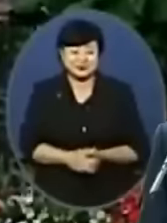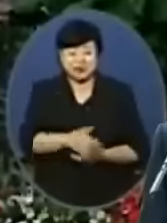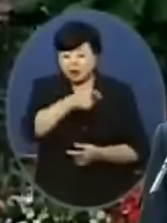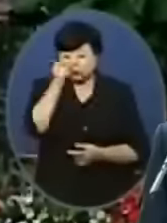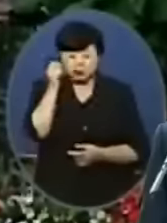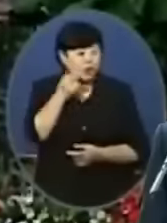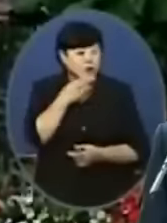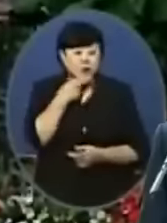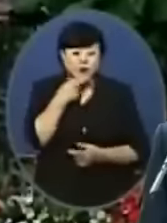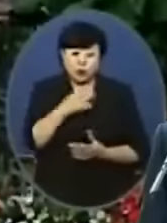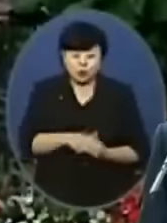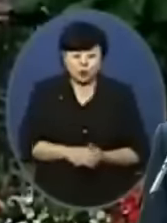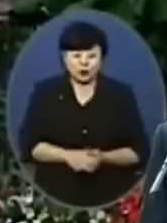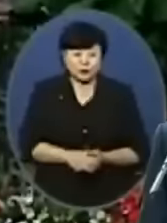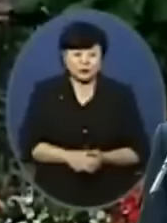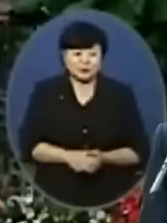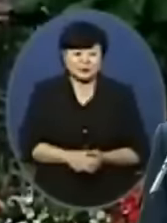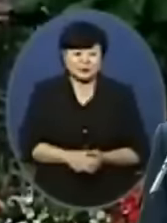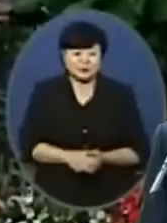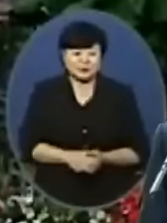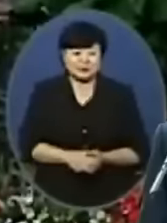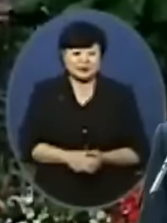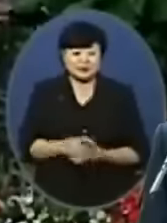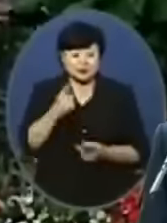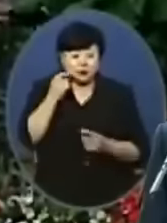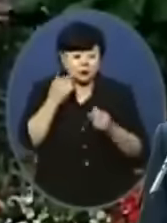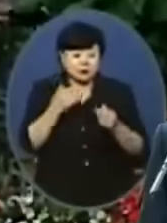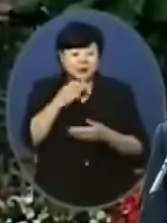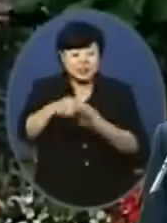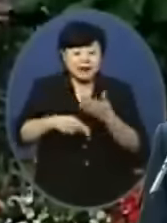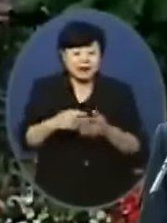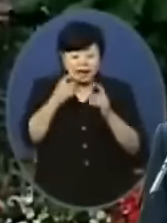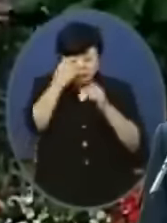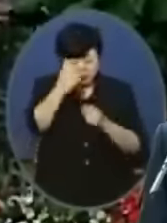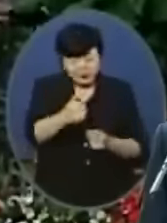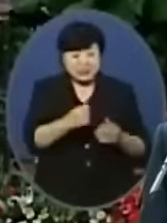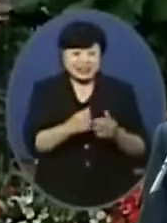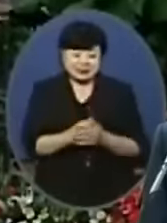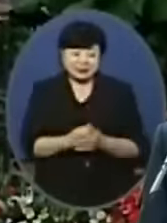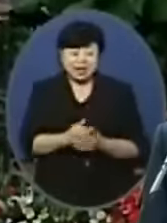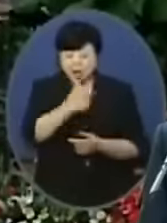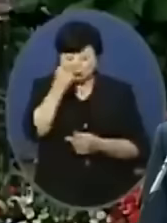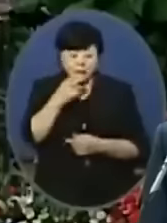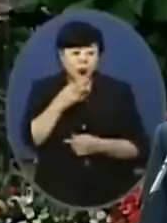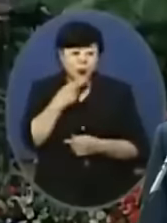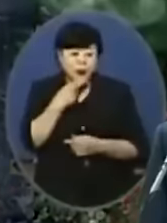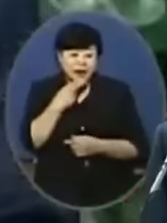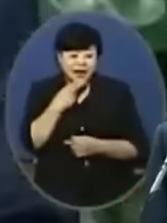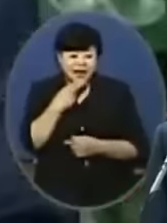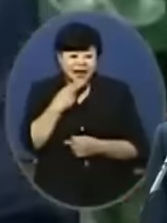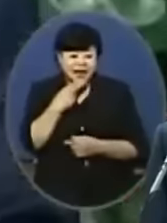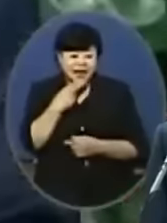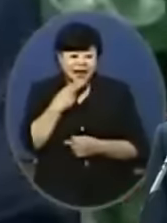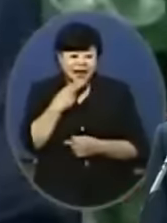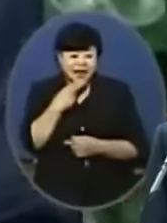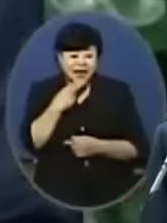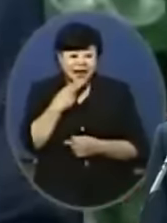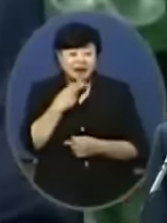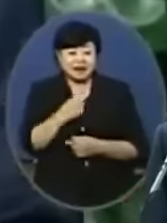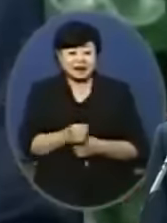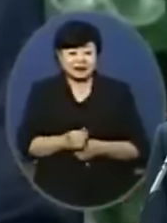부족함이 없다는 것입니다. 저는 야훼는 나의 목자시니 내게 부족함이 없으리로다는 그 구절을